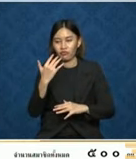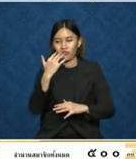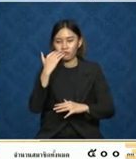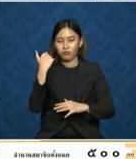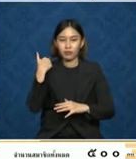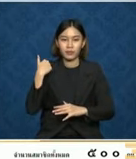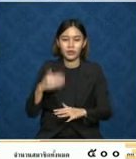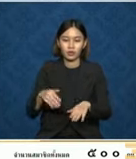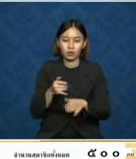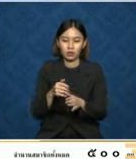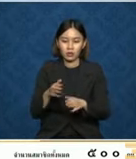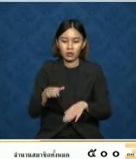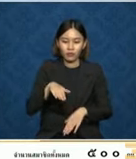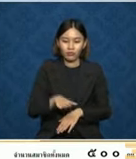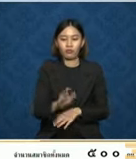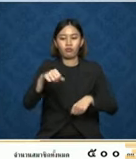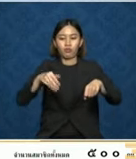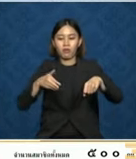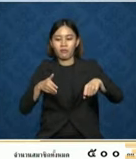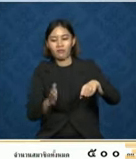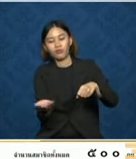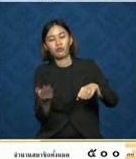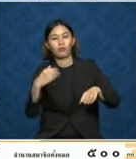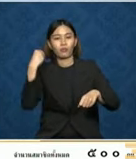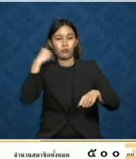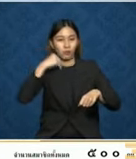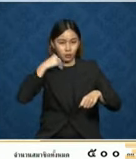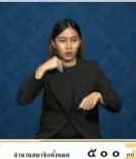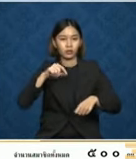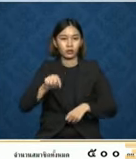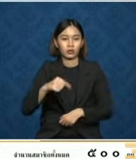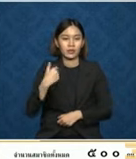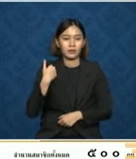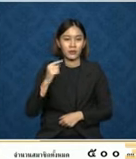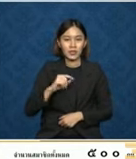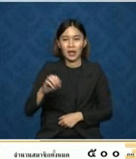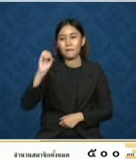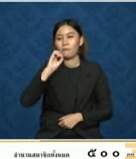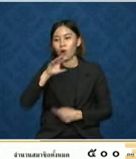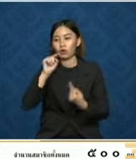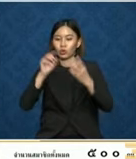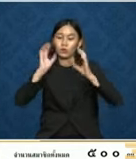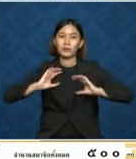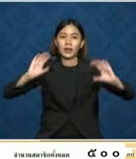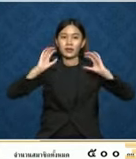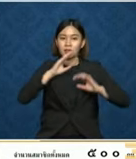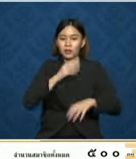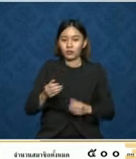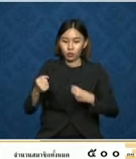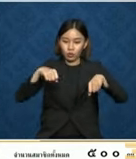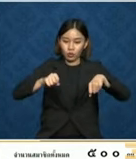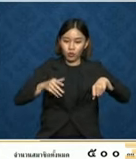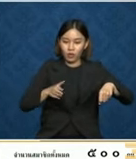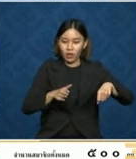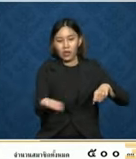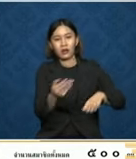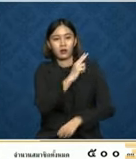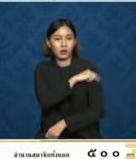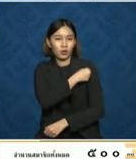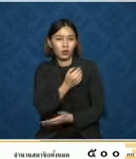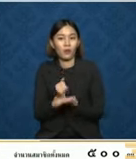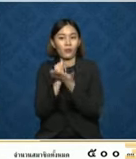คัญคือถนนลื่นมอเตอร์ไซค์เกิดอุบัติเหตุจำนวนมากครับในจุดนี้นะครับมีการออกมาแจ้งกับภาครัฐว่าถ้าล้มแล้วก็สามารถเข้าโรงพย